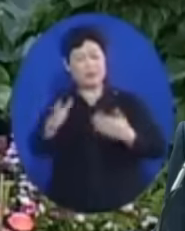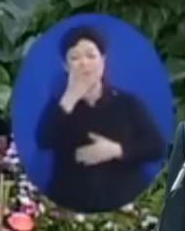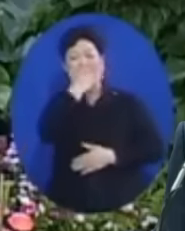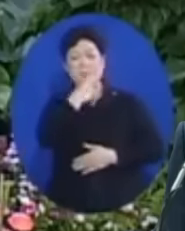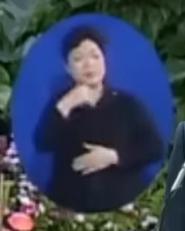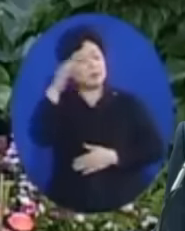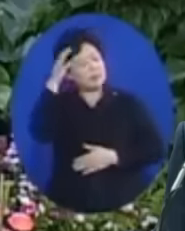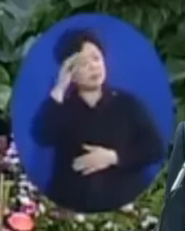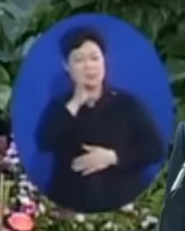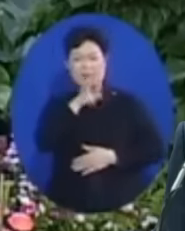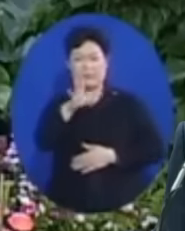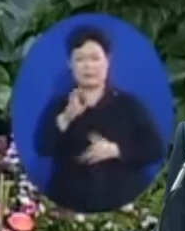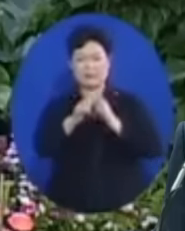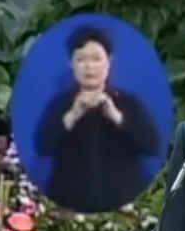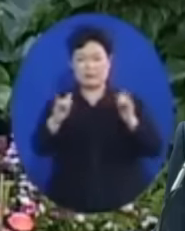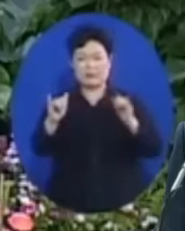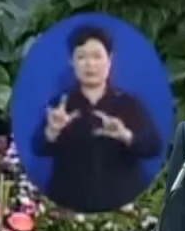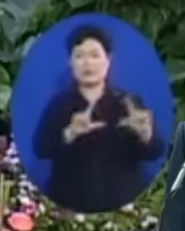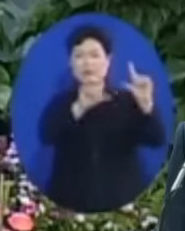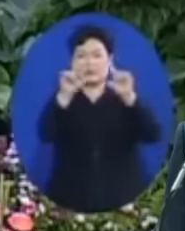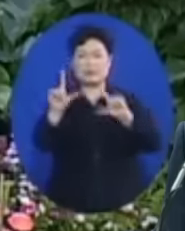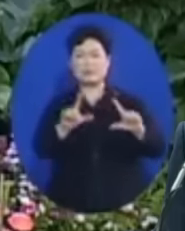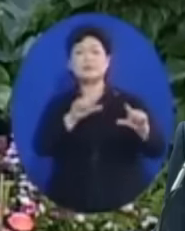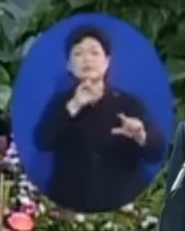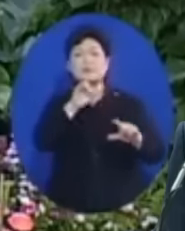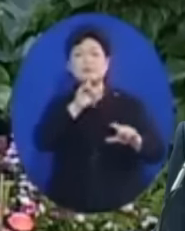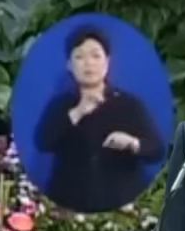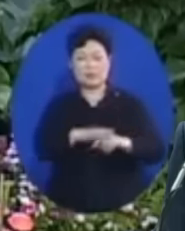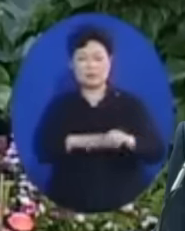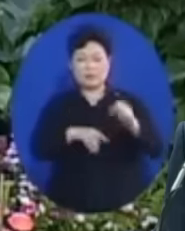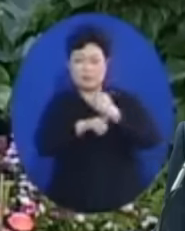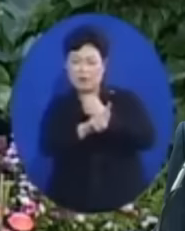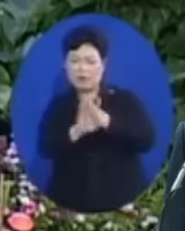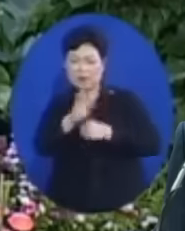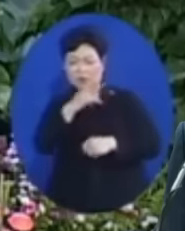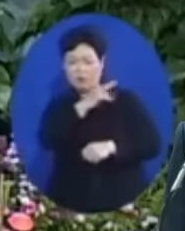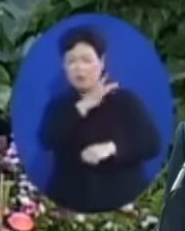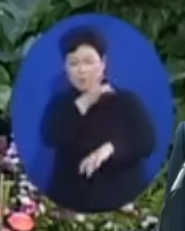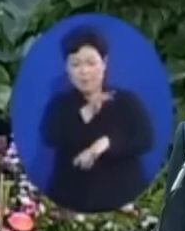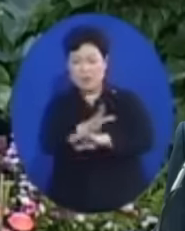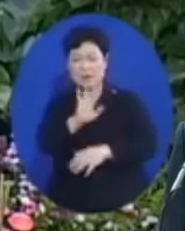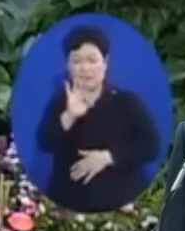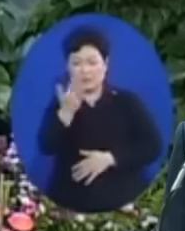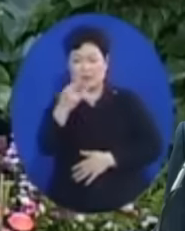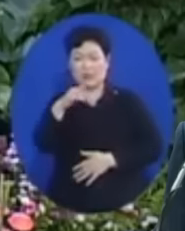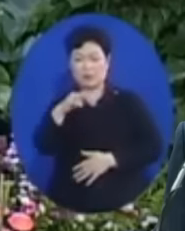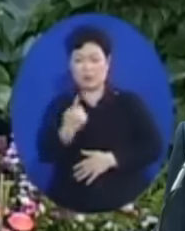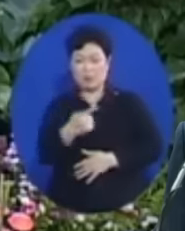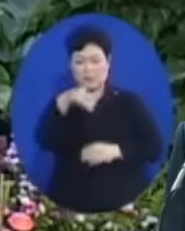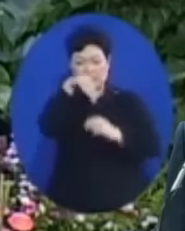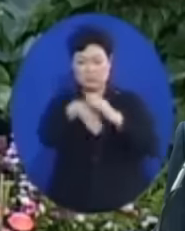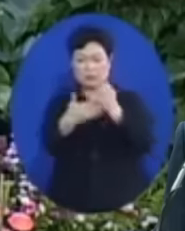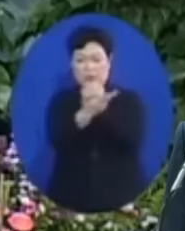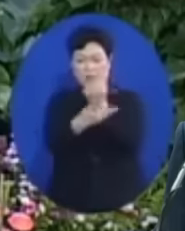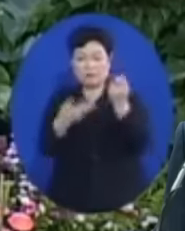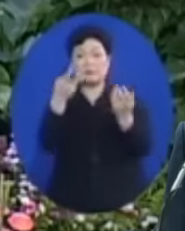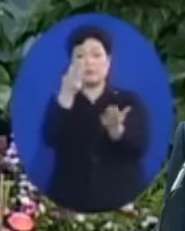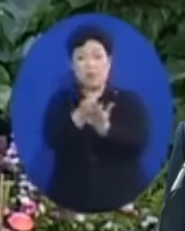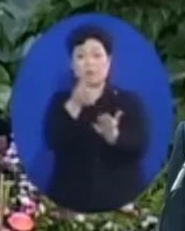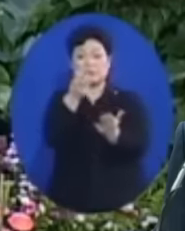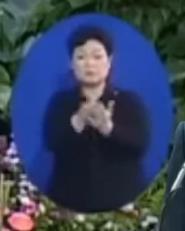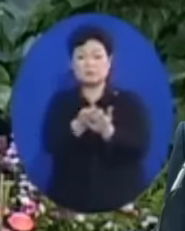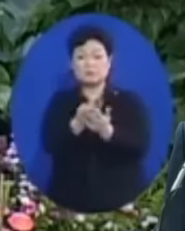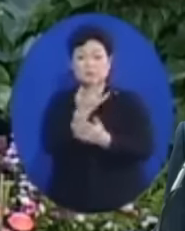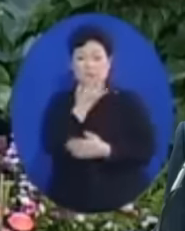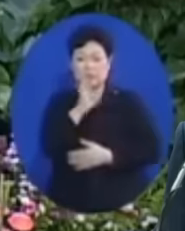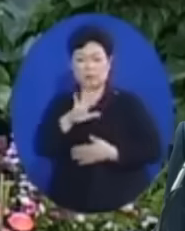없습니다. 인류의 삶이 아무리 고학화되고 기계화되고 편리하게 되었다 하더라도 심고 거두는 법칙은